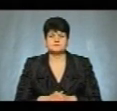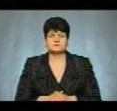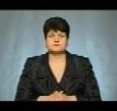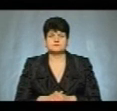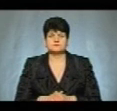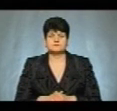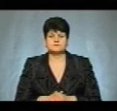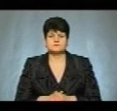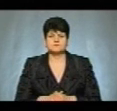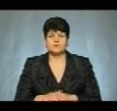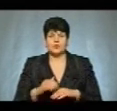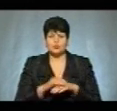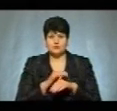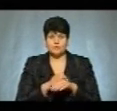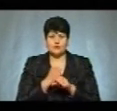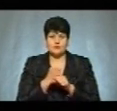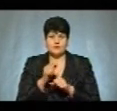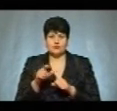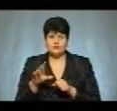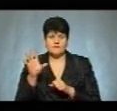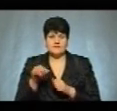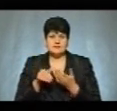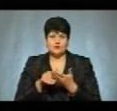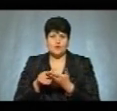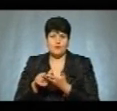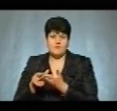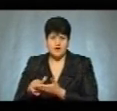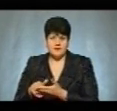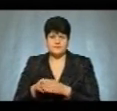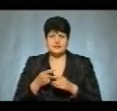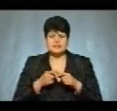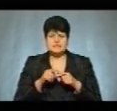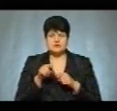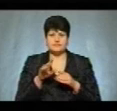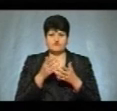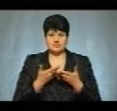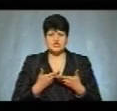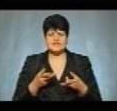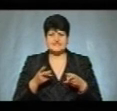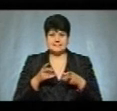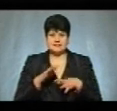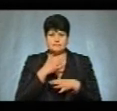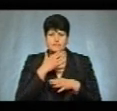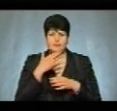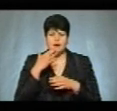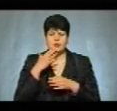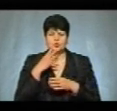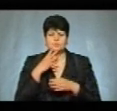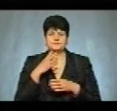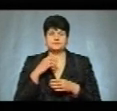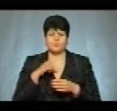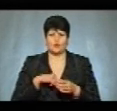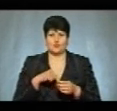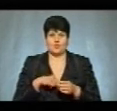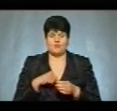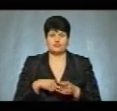людиною, добро робив людям, всім допомагав. Оце, що він в житті залишив багато духовного